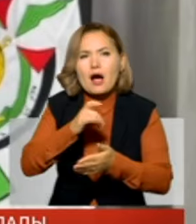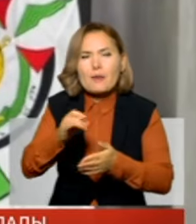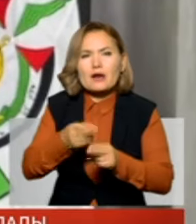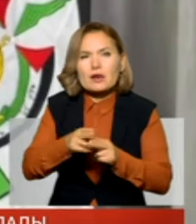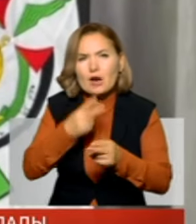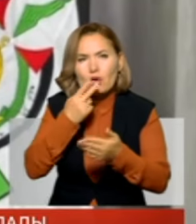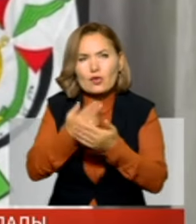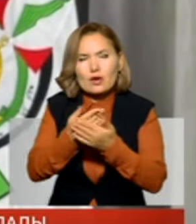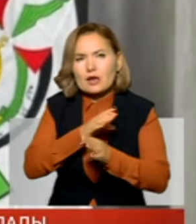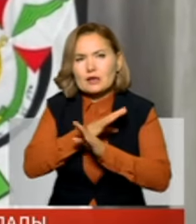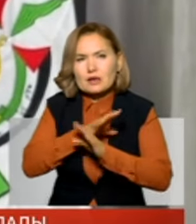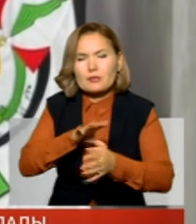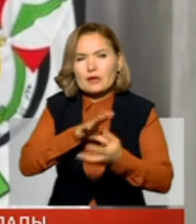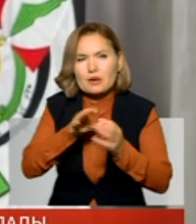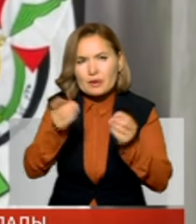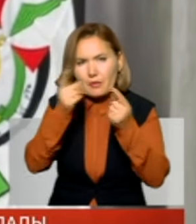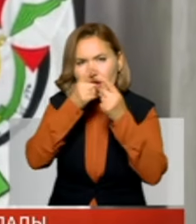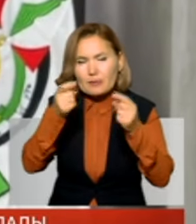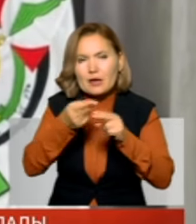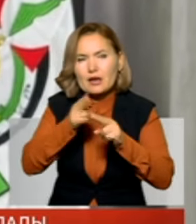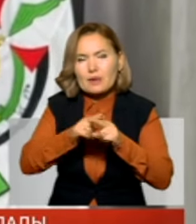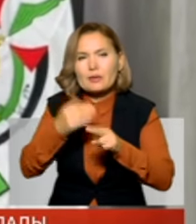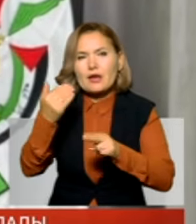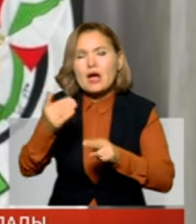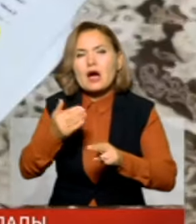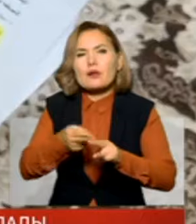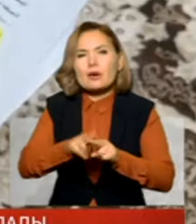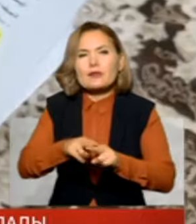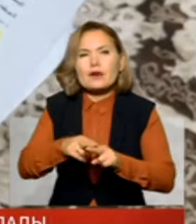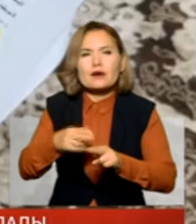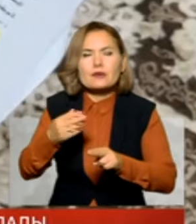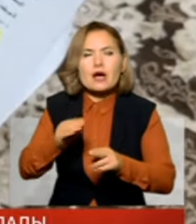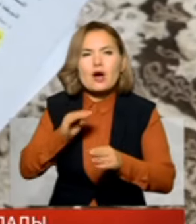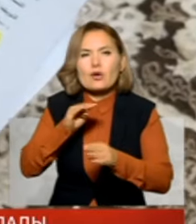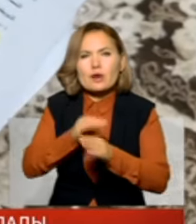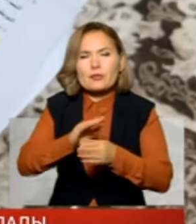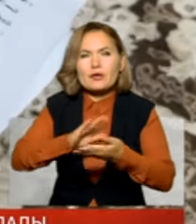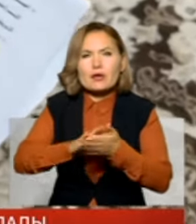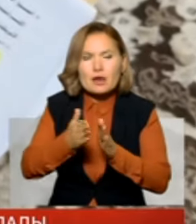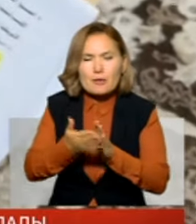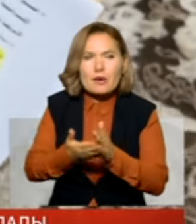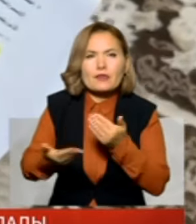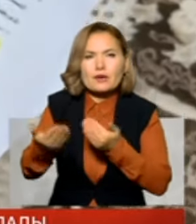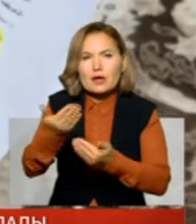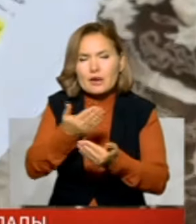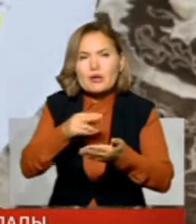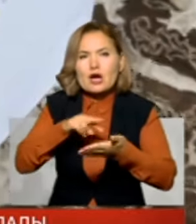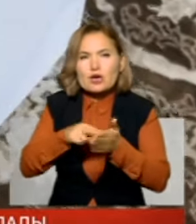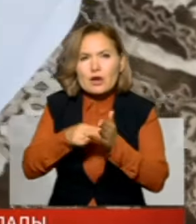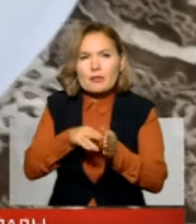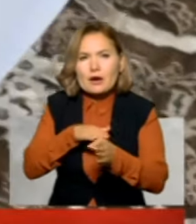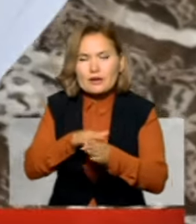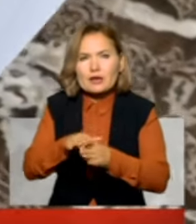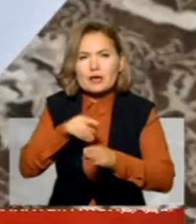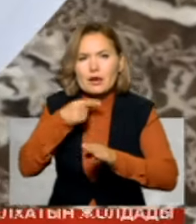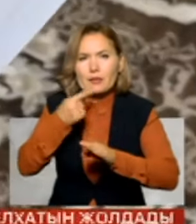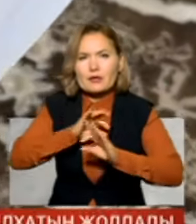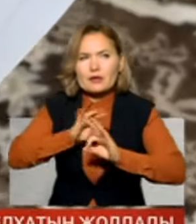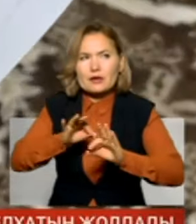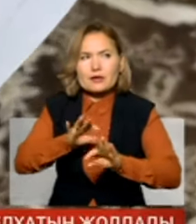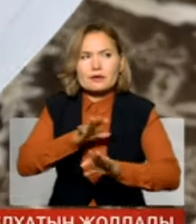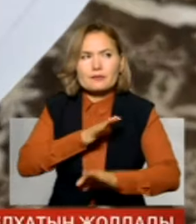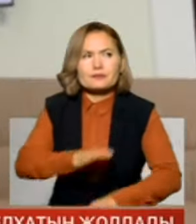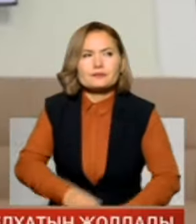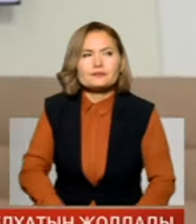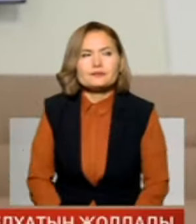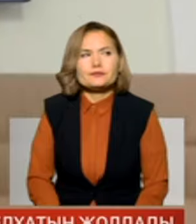Хамасқа көрсетілген жоқ, деп мәлімдеді. Бұған қоса ол мүдделі тараптарға қосымша келіссөз емес, жоспарды іске асыру тетігі қажет екені